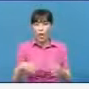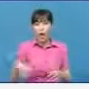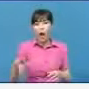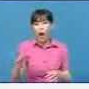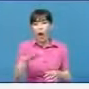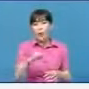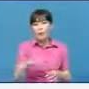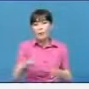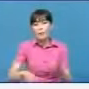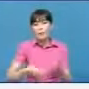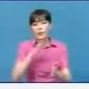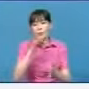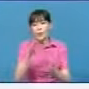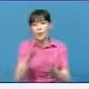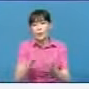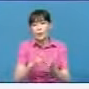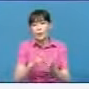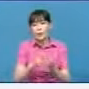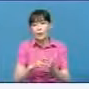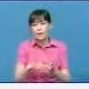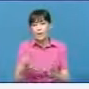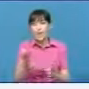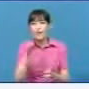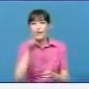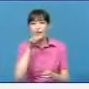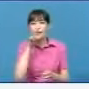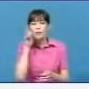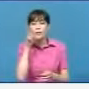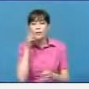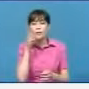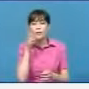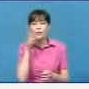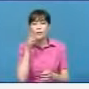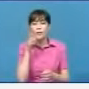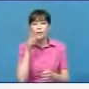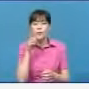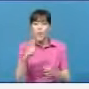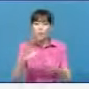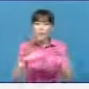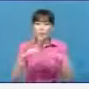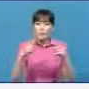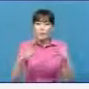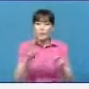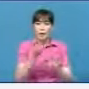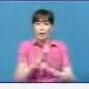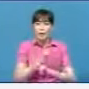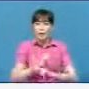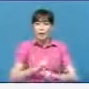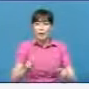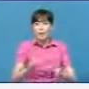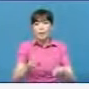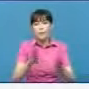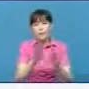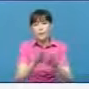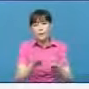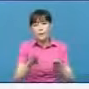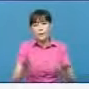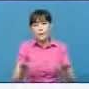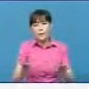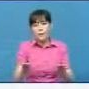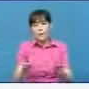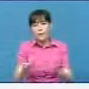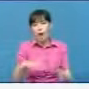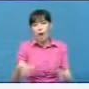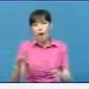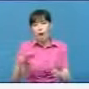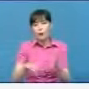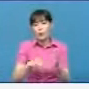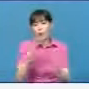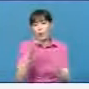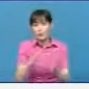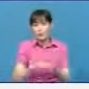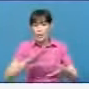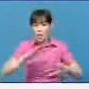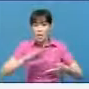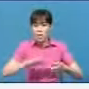ауданымыздың орталығында жасөспірімдерді мектепте тәрбиеленіп жүрген жастарды ауданның орталығына